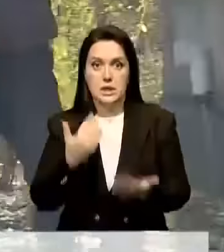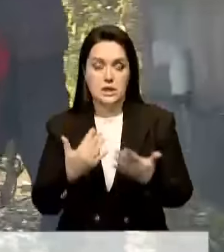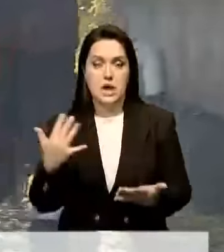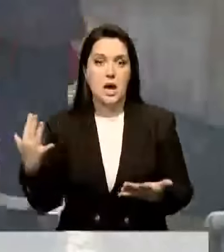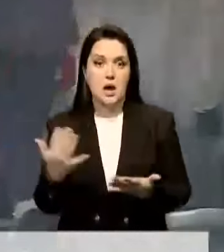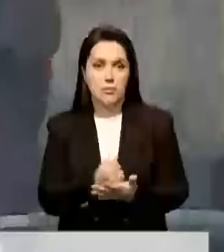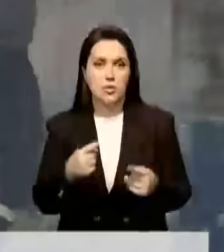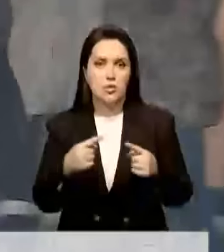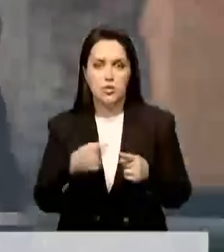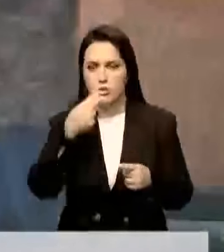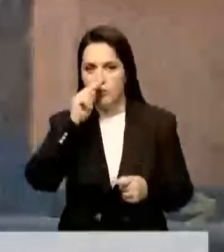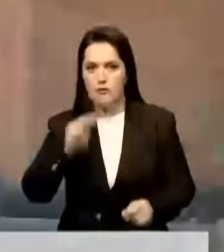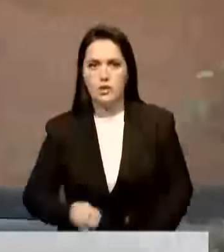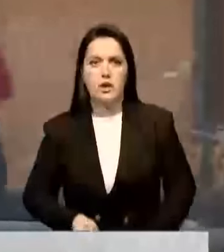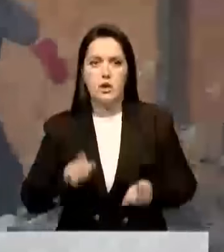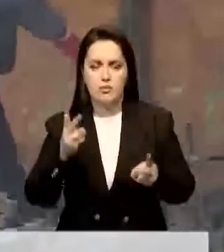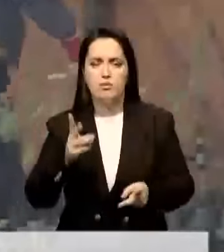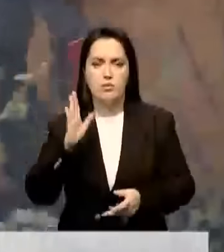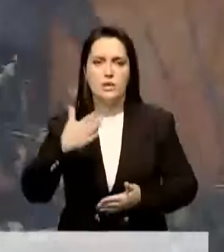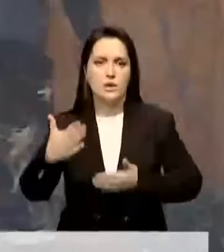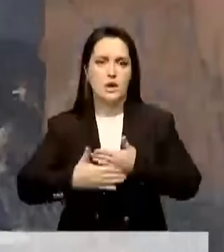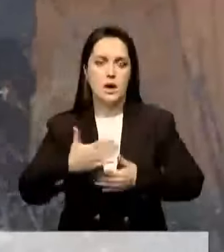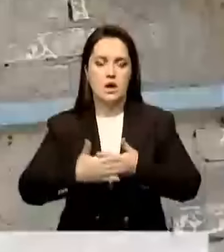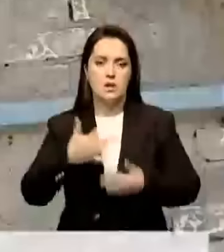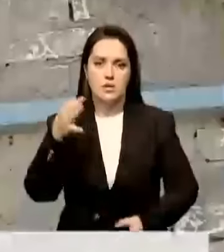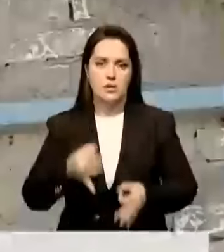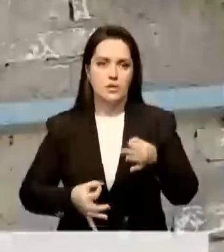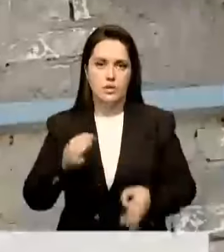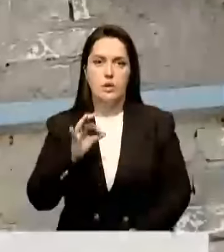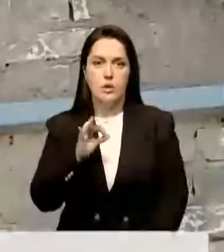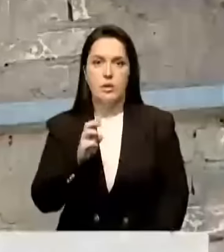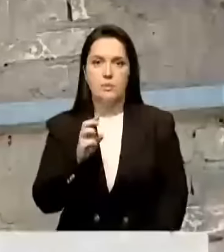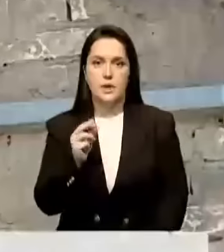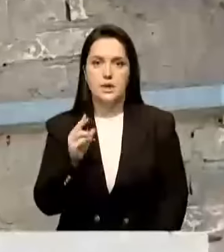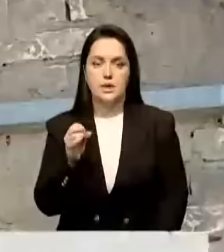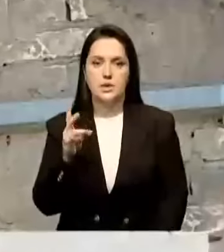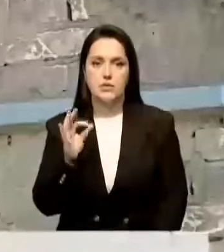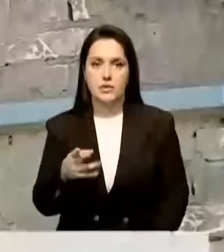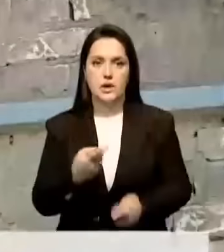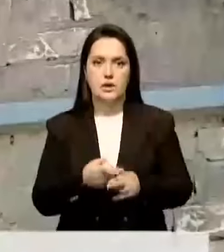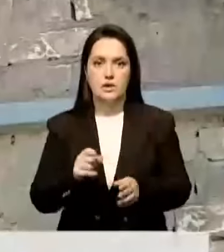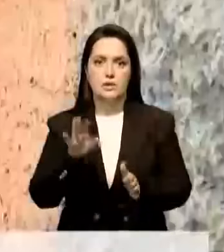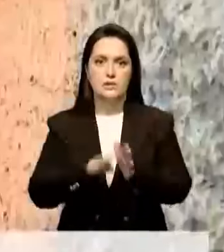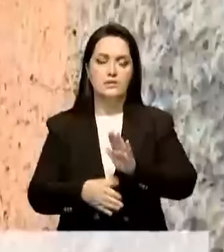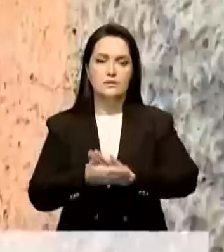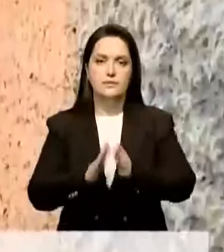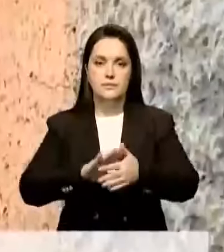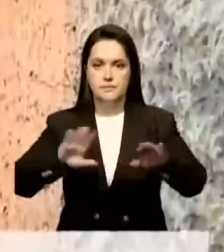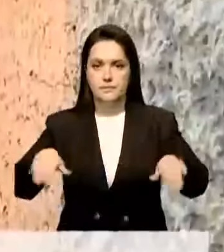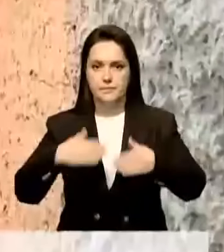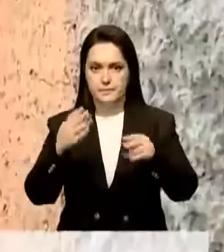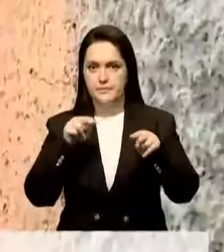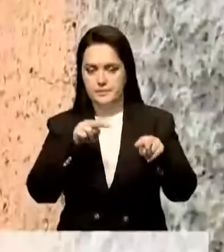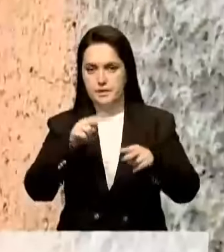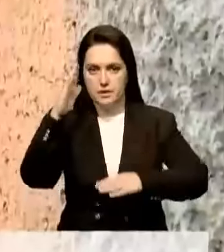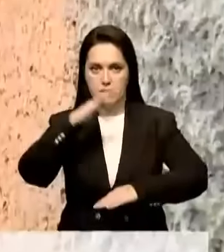будет определен состав преступления, виновных привлекут к уголовной ответственности. Олжас Бектенов связал обострение ситуации